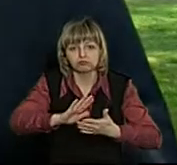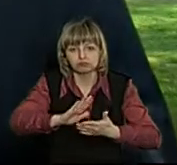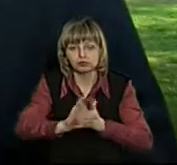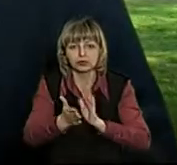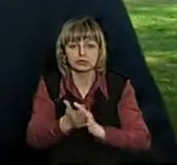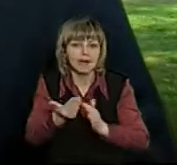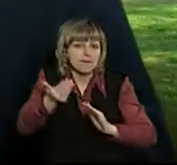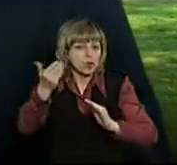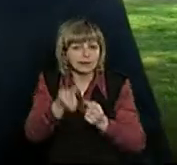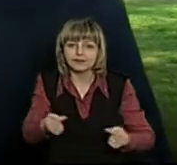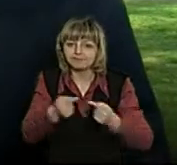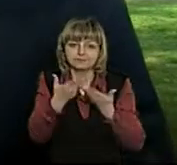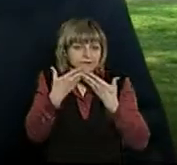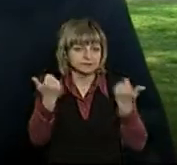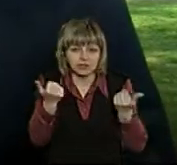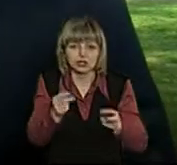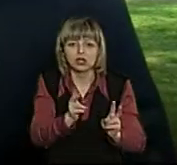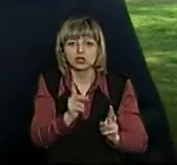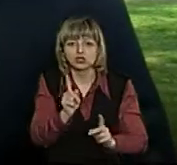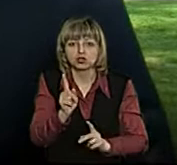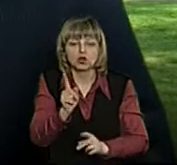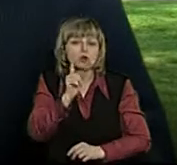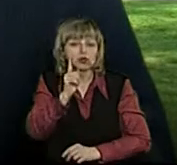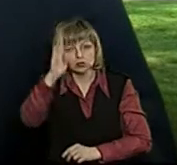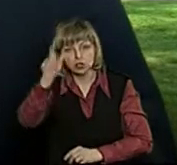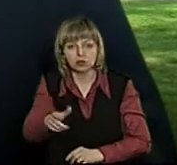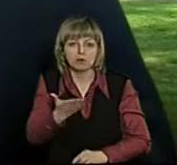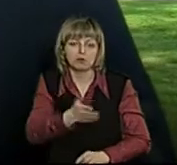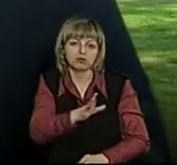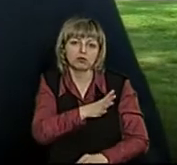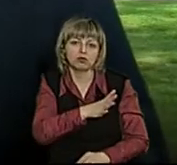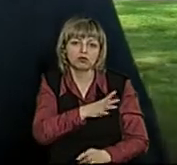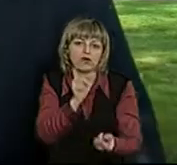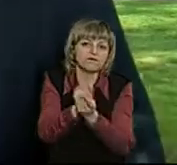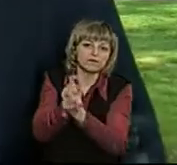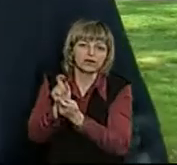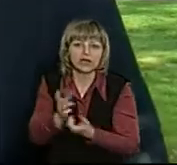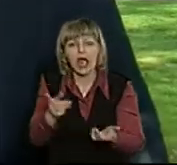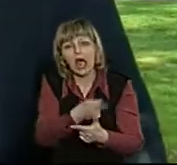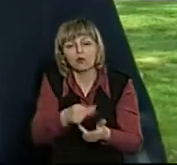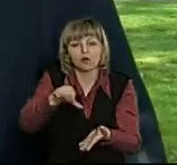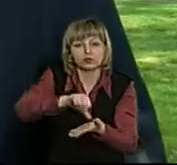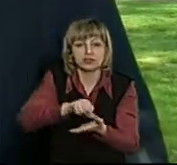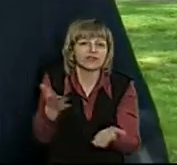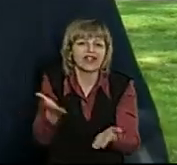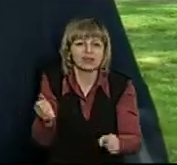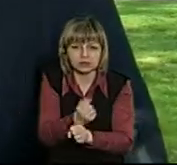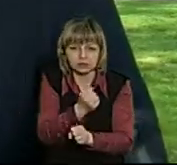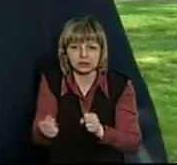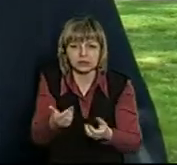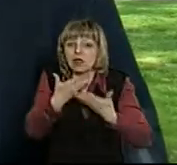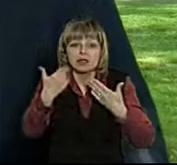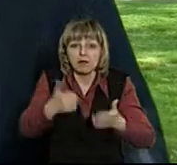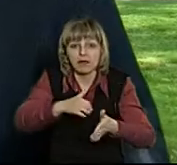не встановлено, що молодий чоловік мав якусь конфліктну ситуацію чи був учасником якоїсь бійки.